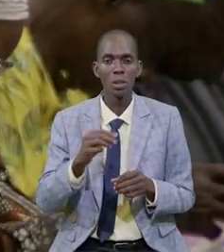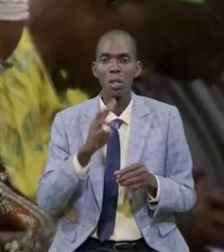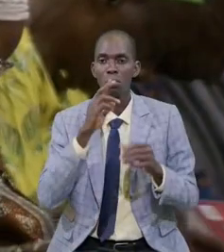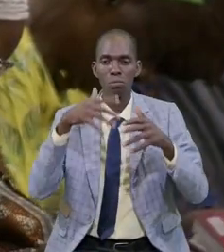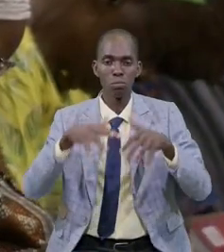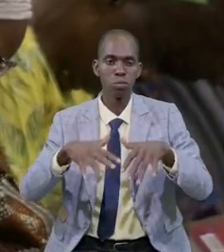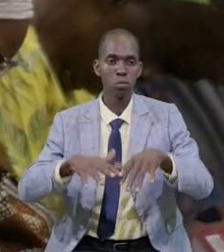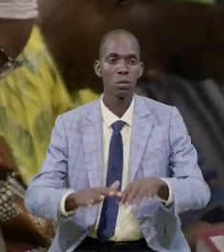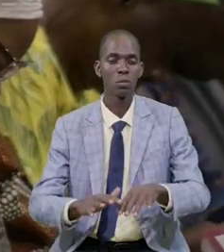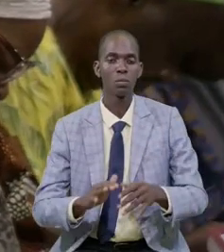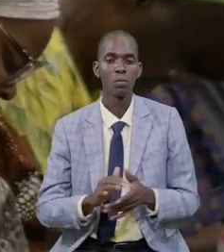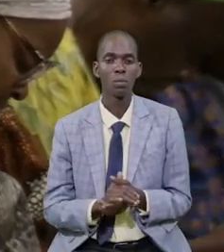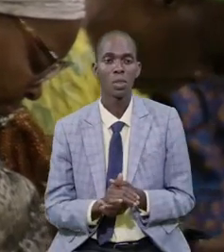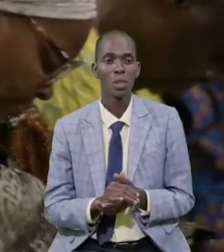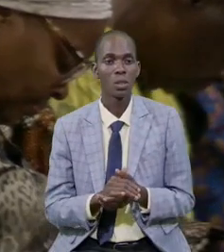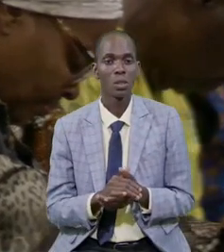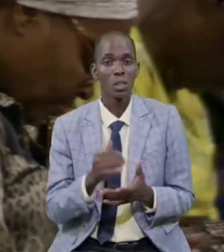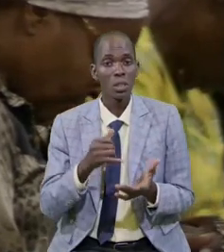marins